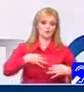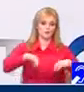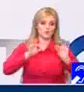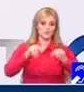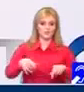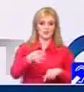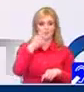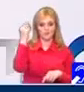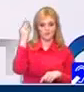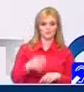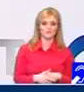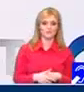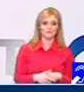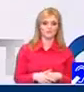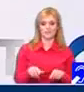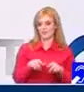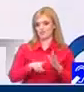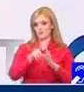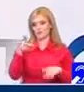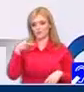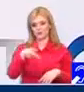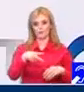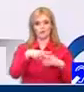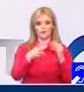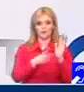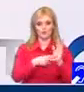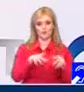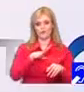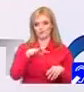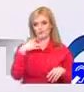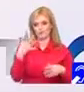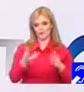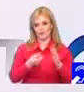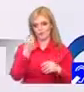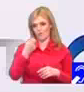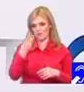Republica Moldova pentru perioada iulie-decembrie 2017.